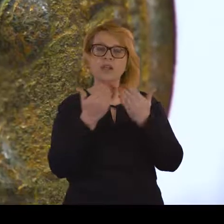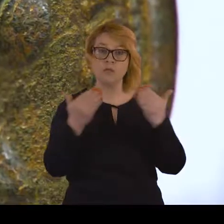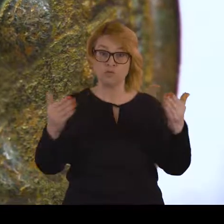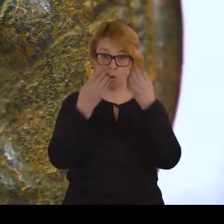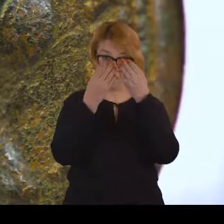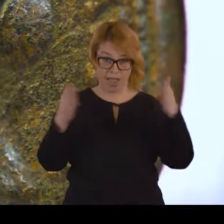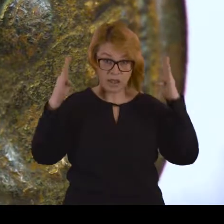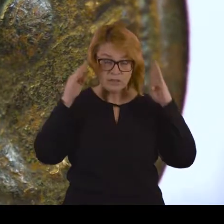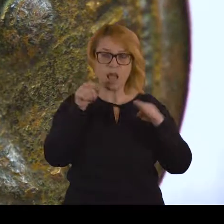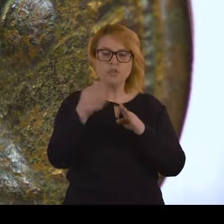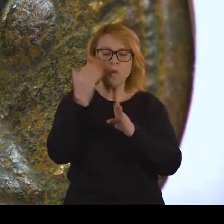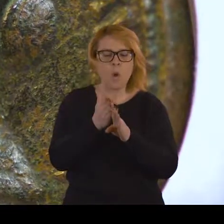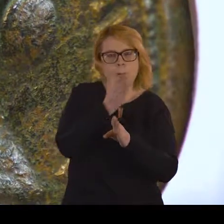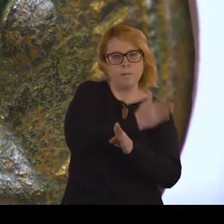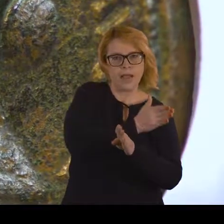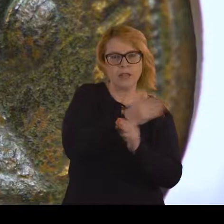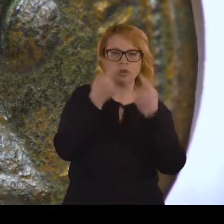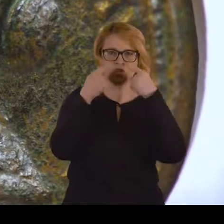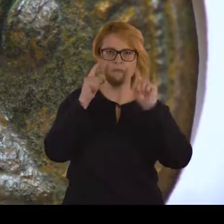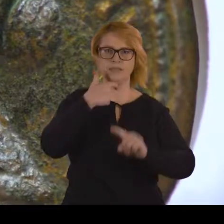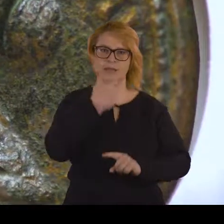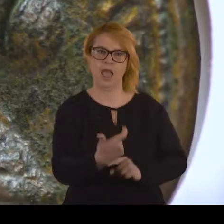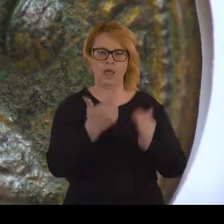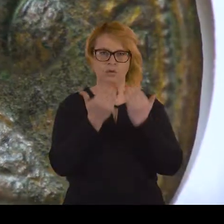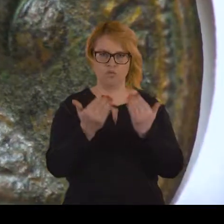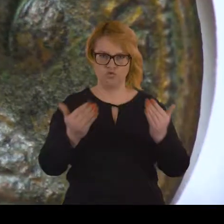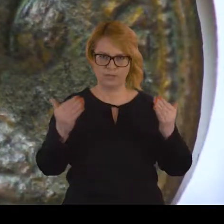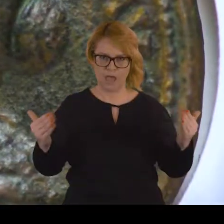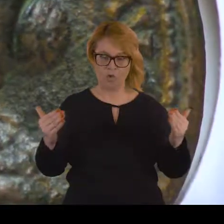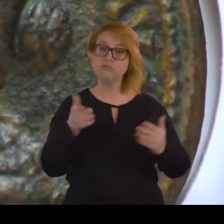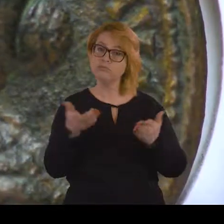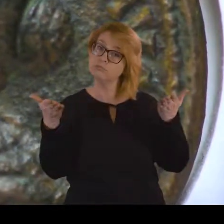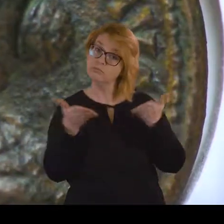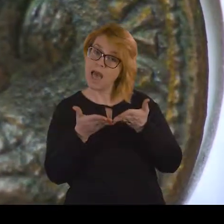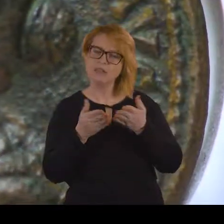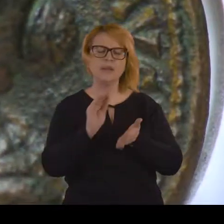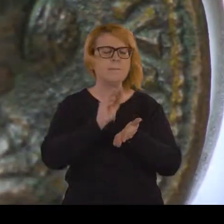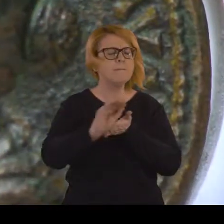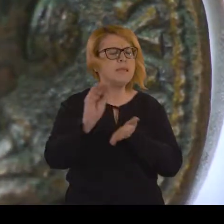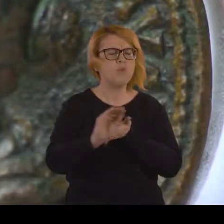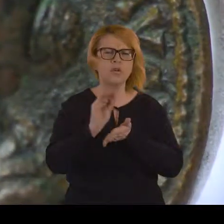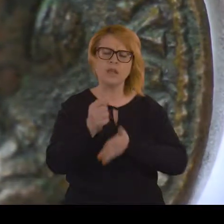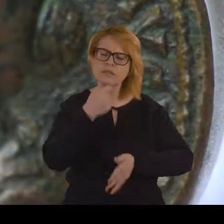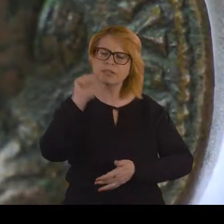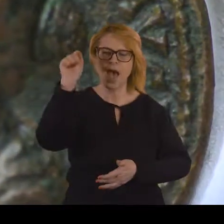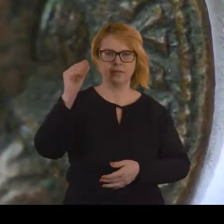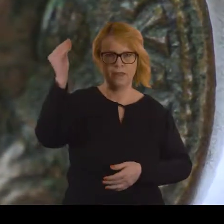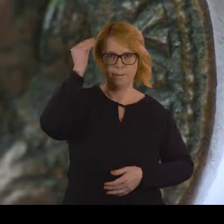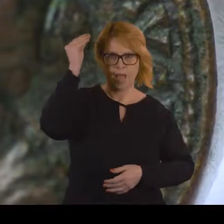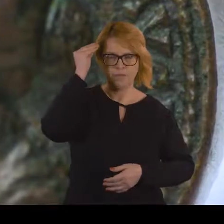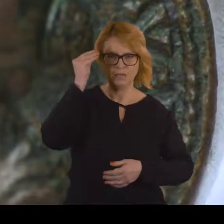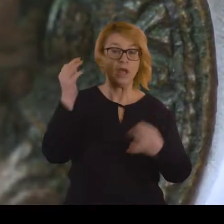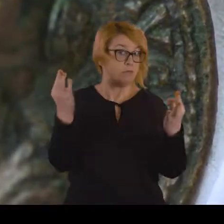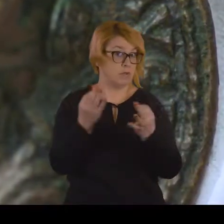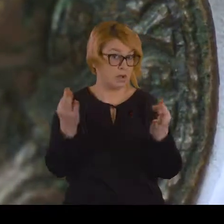múzeum v Bratislave, ktoré bolo predchodcom Slovenského národného múzea a patrí medzi mimoriadne vzácne